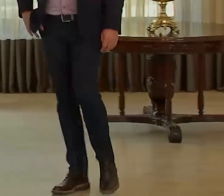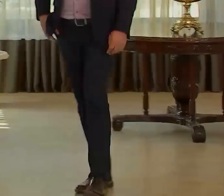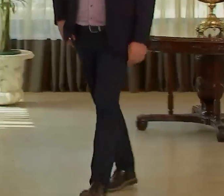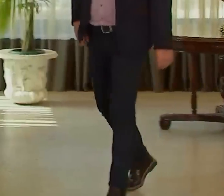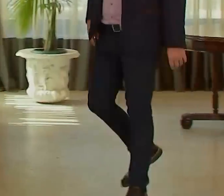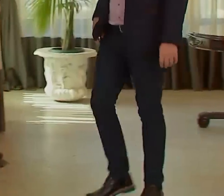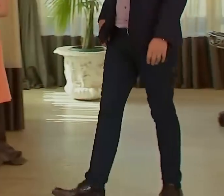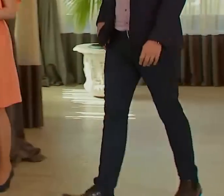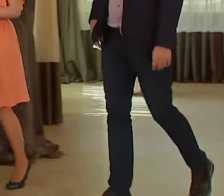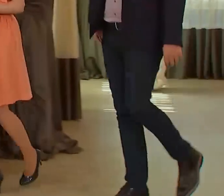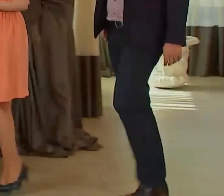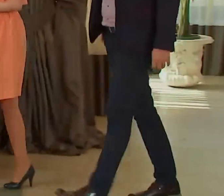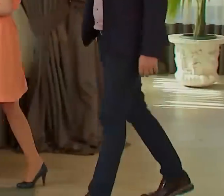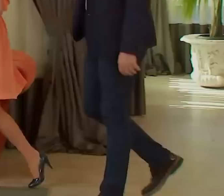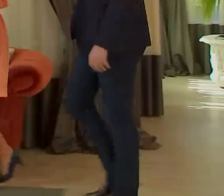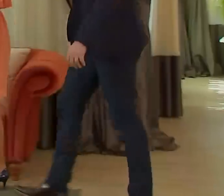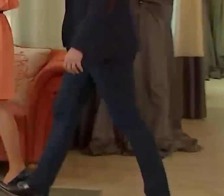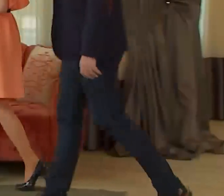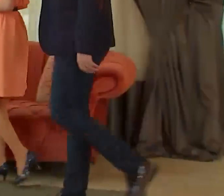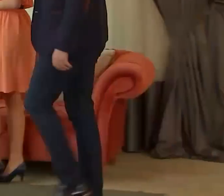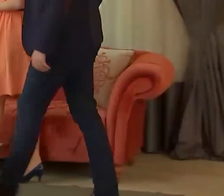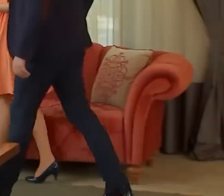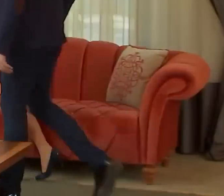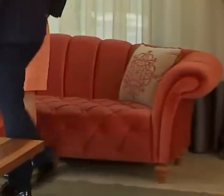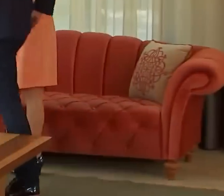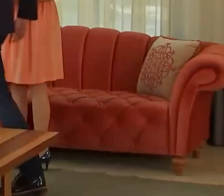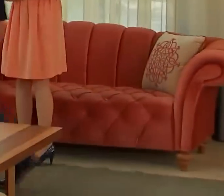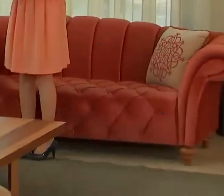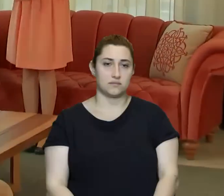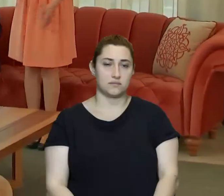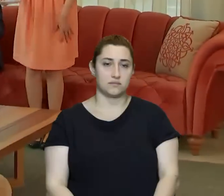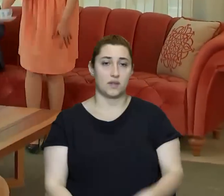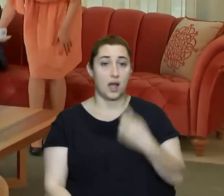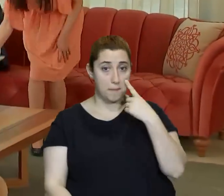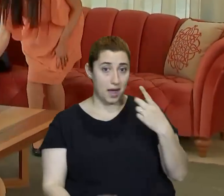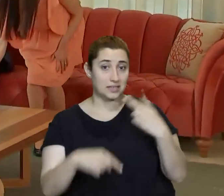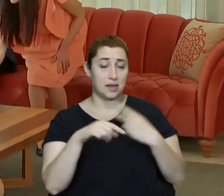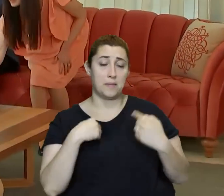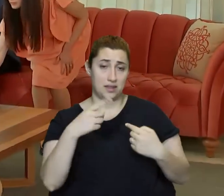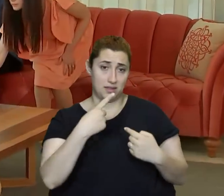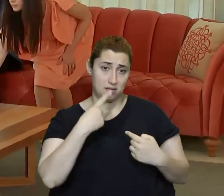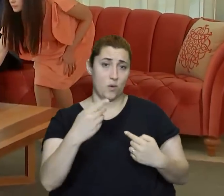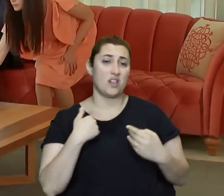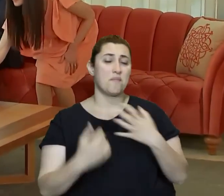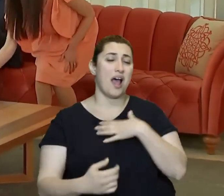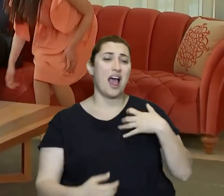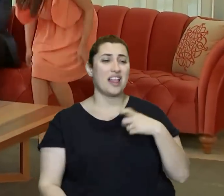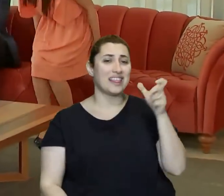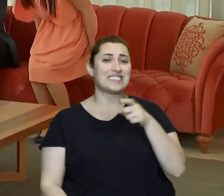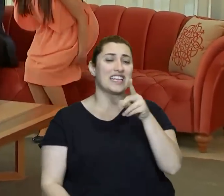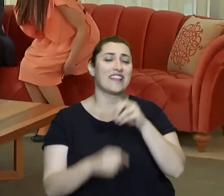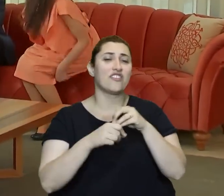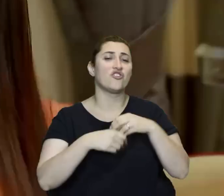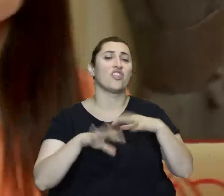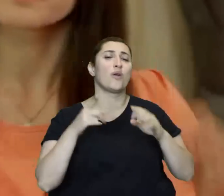Dışarıdan gelmişler. Ayşe'nin elinde kol çantası. Zehra çay fincanıyla yürüyor. Bak Zehracığım, ben ne dedim? Annemin tavrı sana